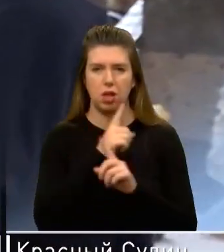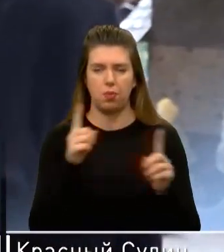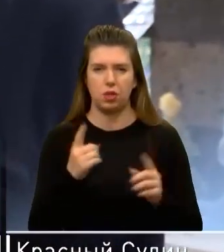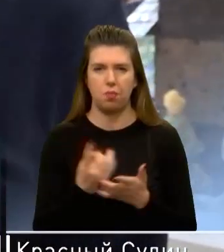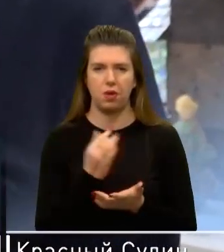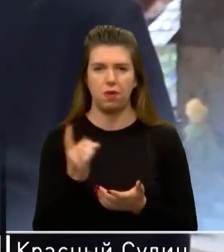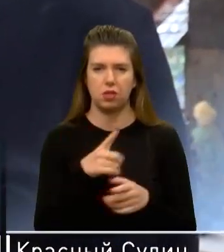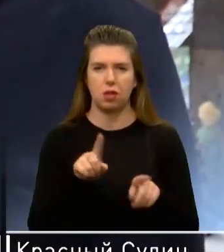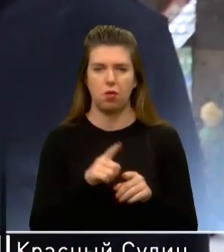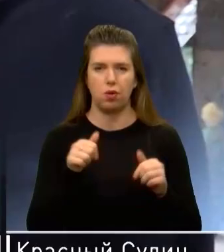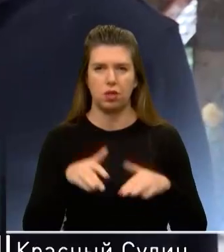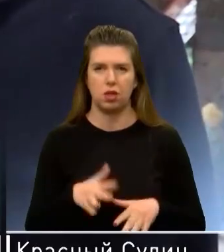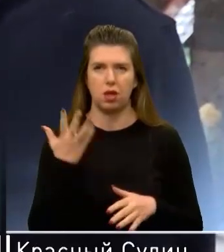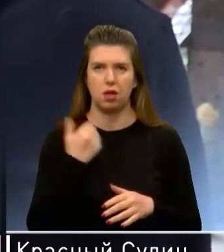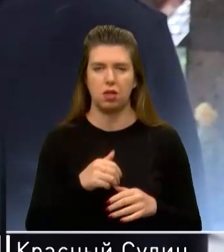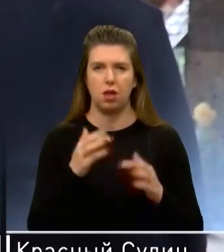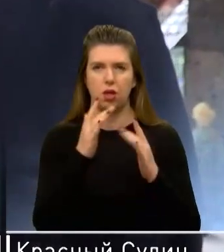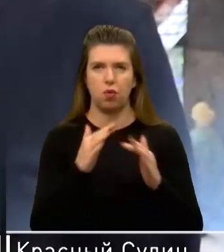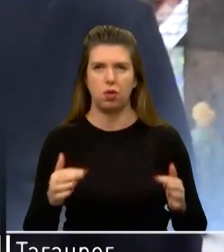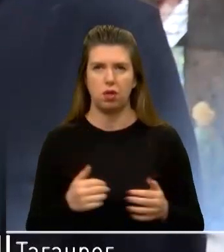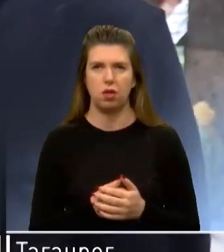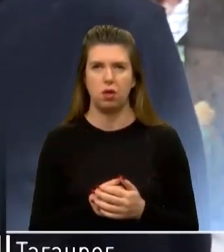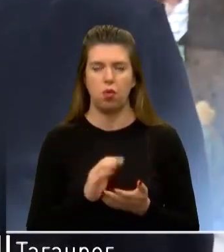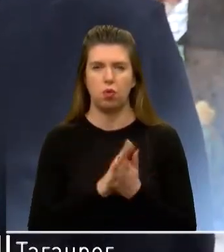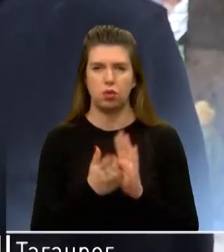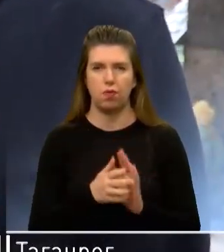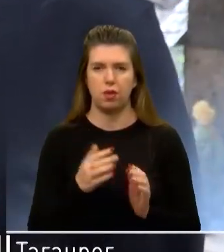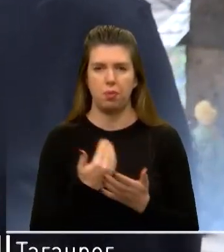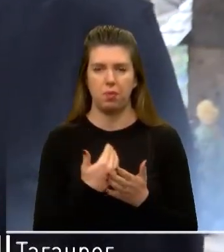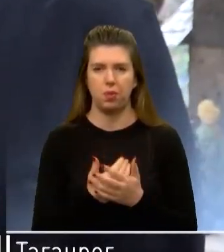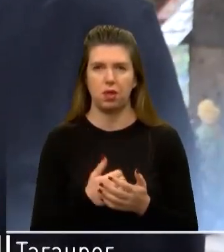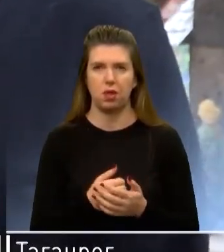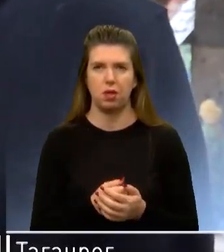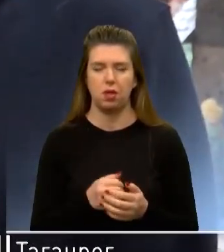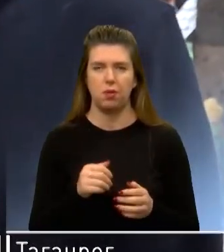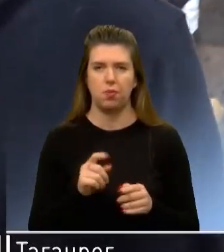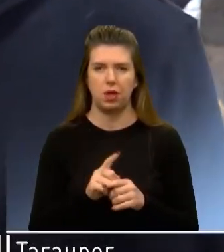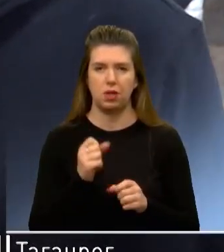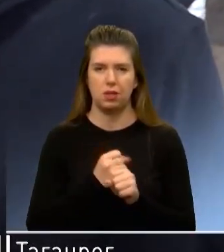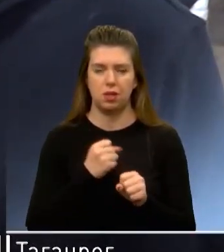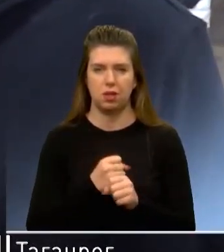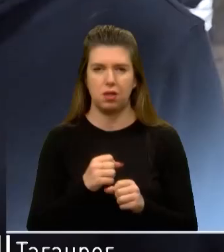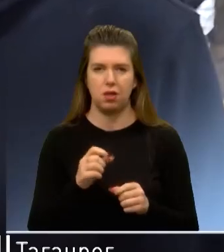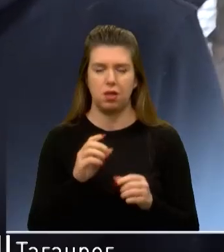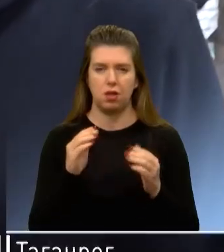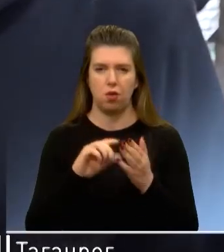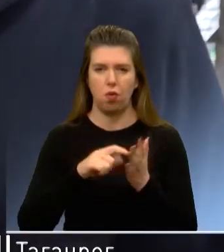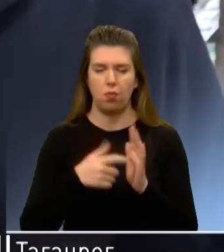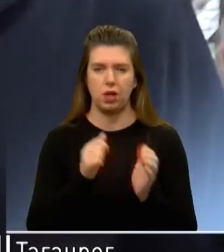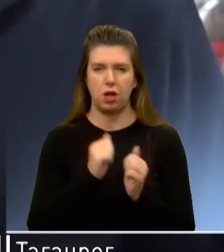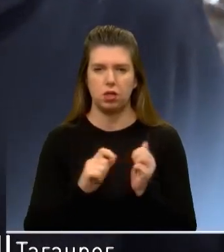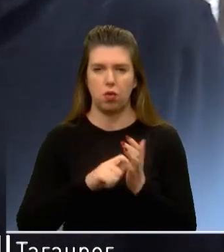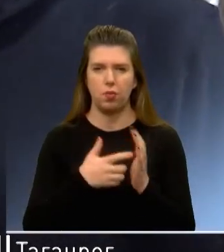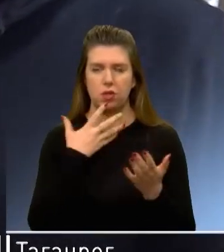первый раз у нас такое решение когда вот так вот Ёлка Ну условно говоря да она сложена вот из таких интерьеров комнат да В каждой